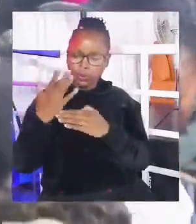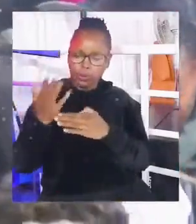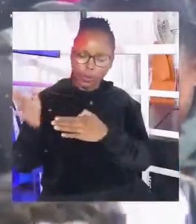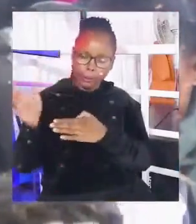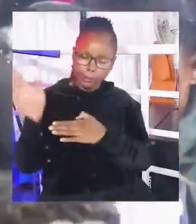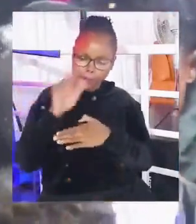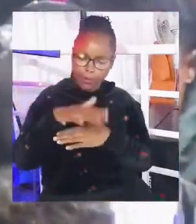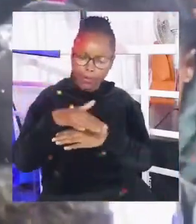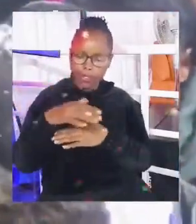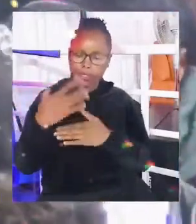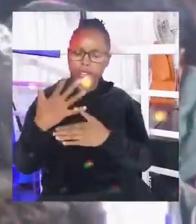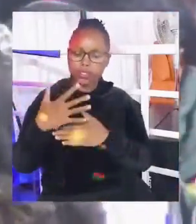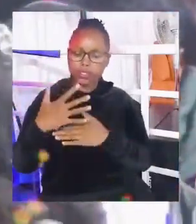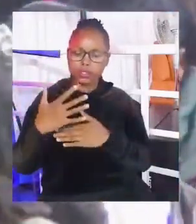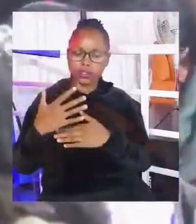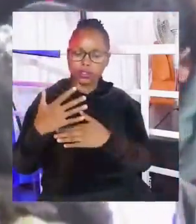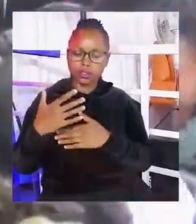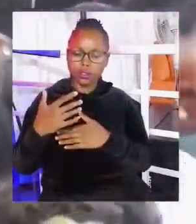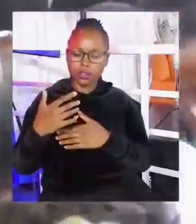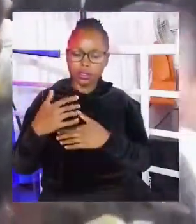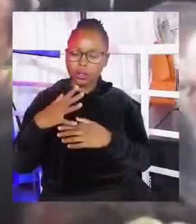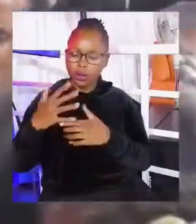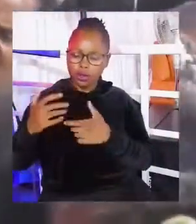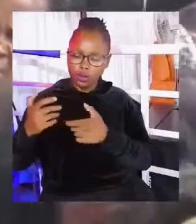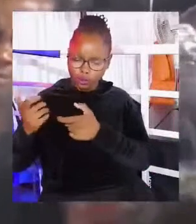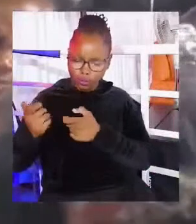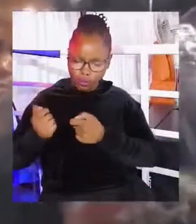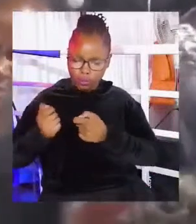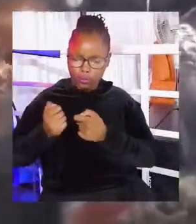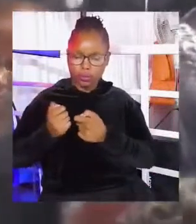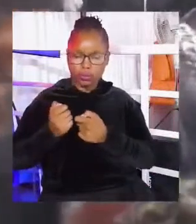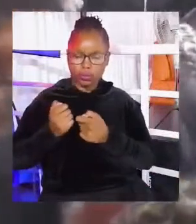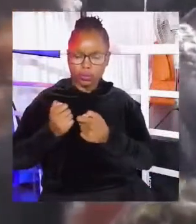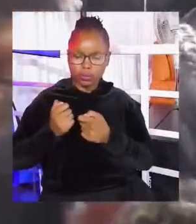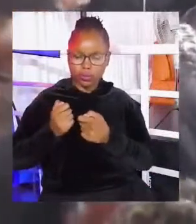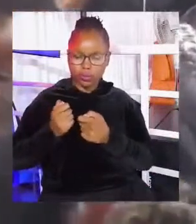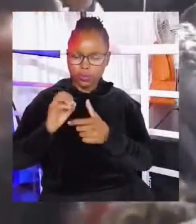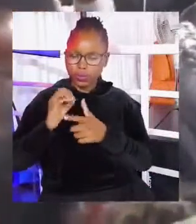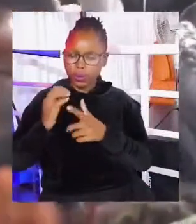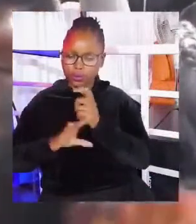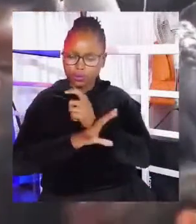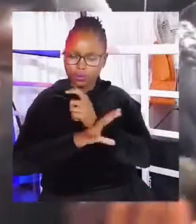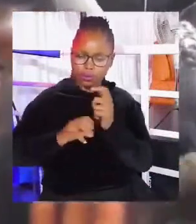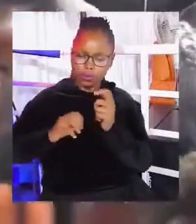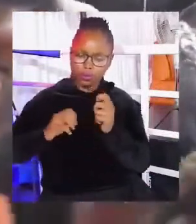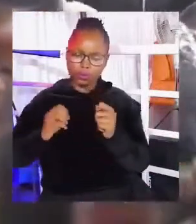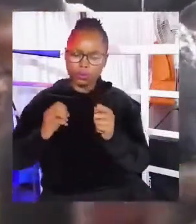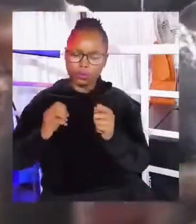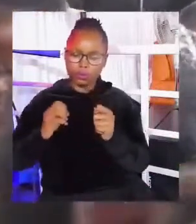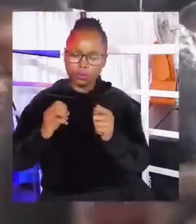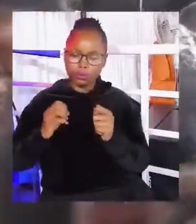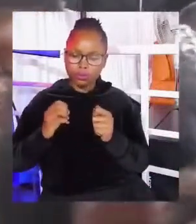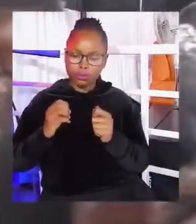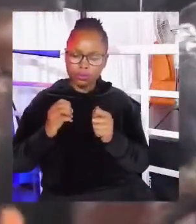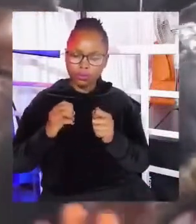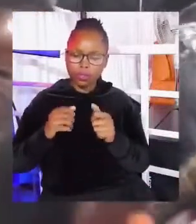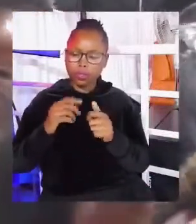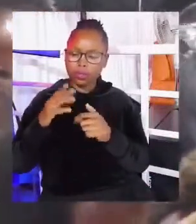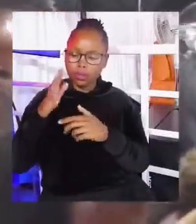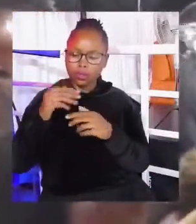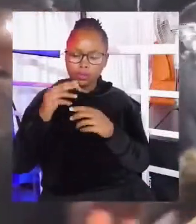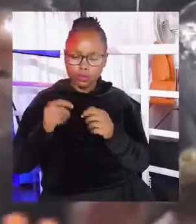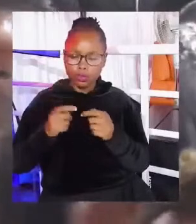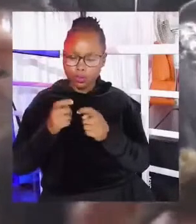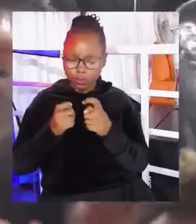ndwaya amen iria itunyanetwo niguo Ngai iria cietwo niguo Jesu uyo thamakaga